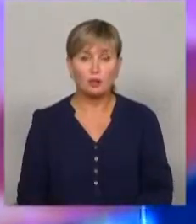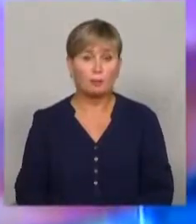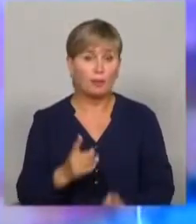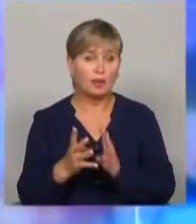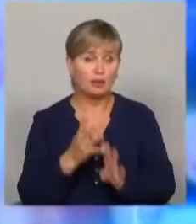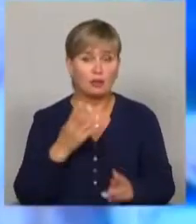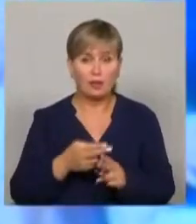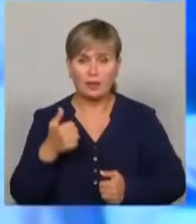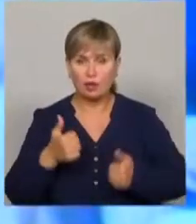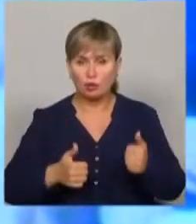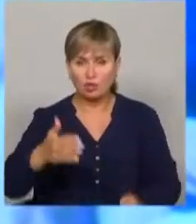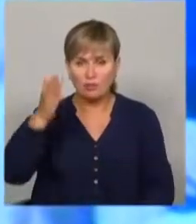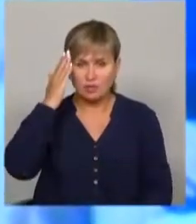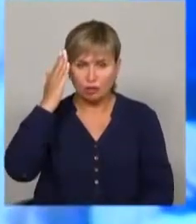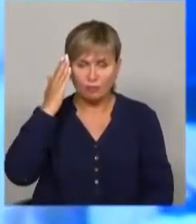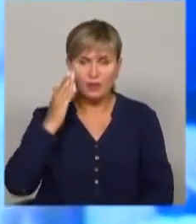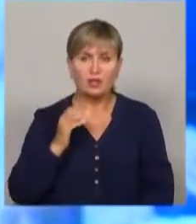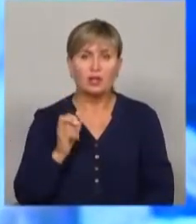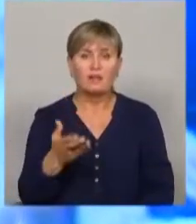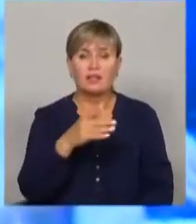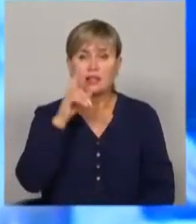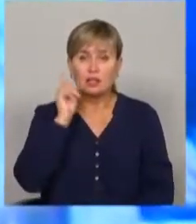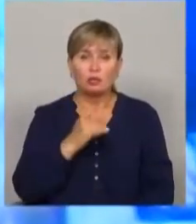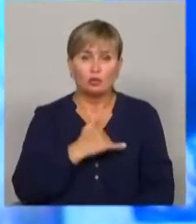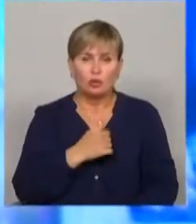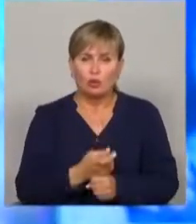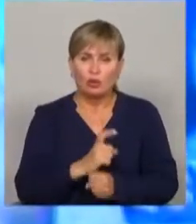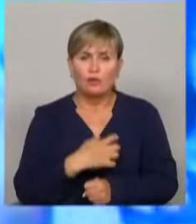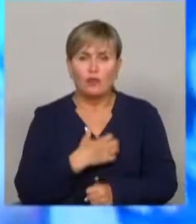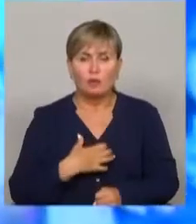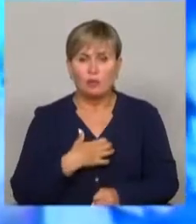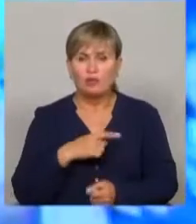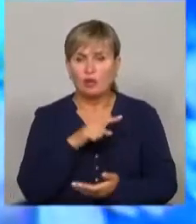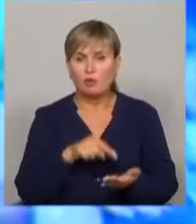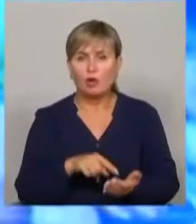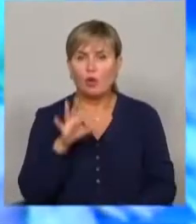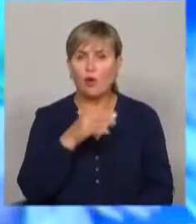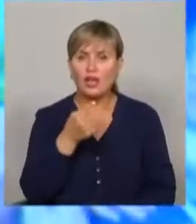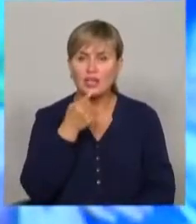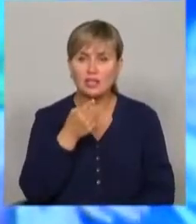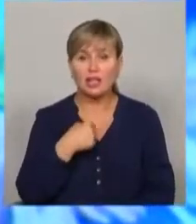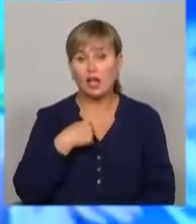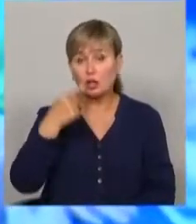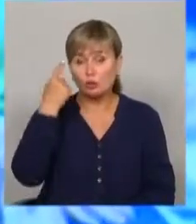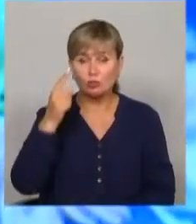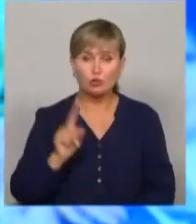очередь, это конкурентоспособность. Как вы знаете, у нас очень остро стоит вопрос языка. Но я считаю,